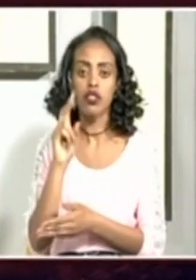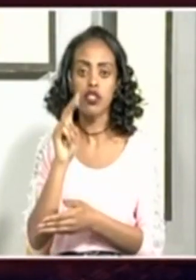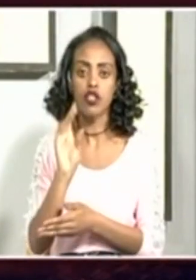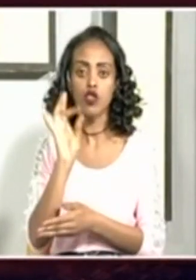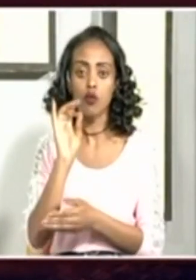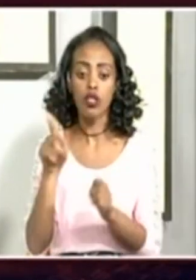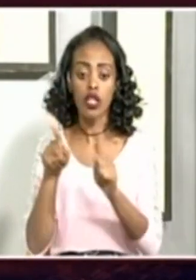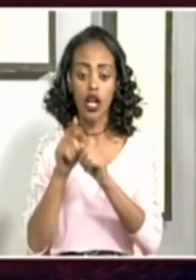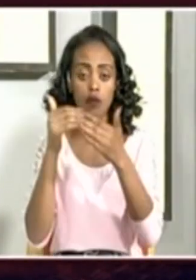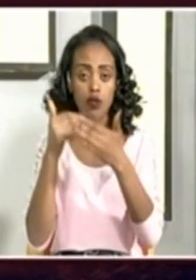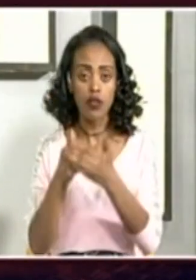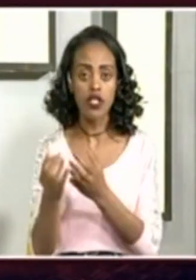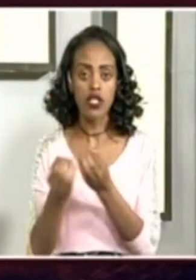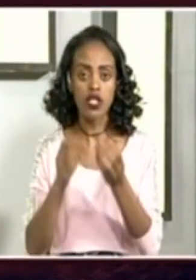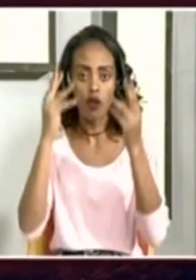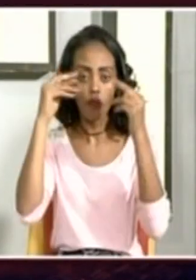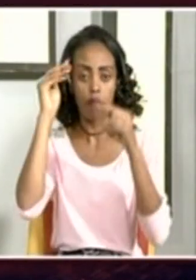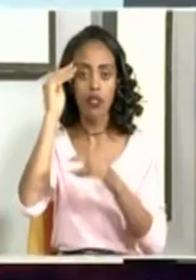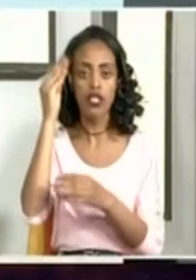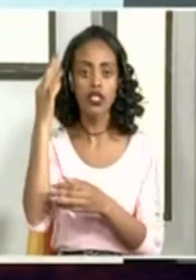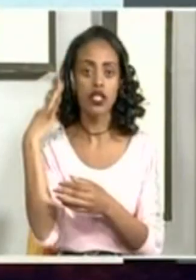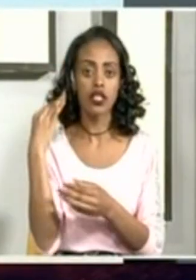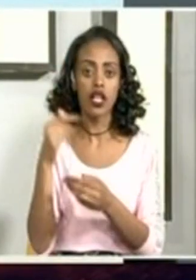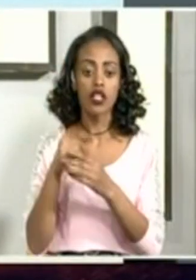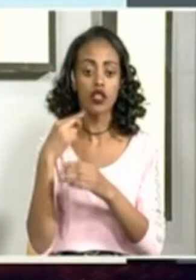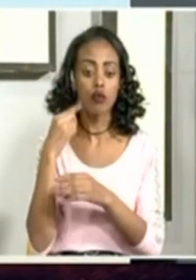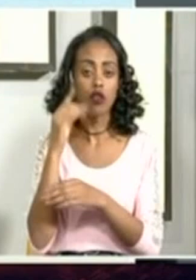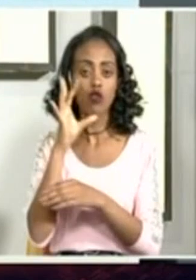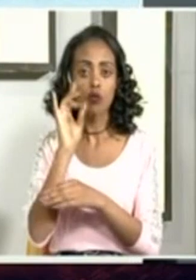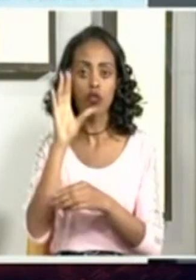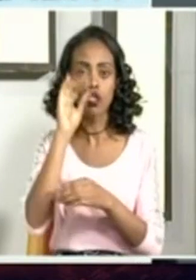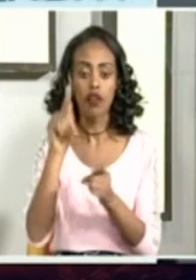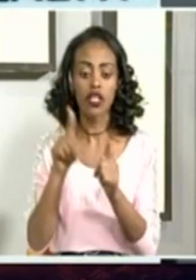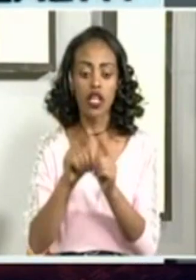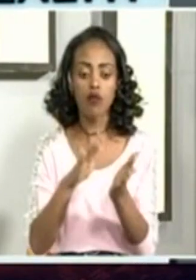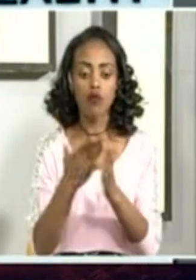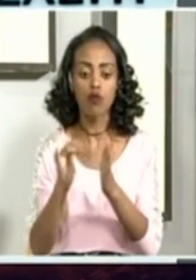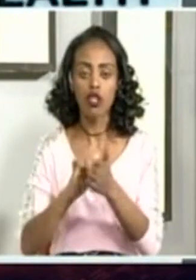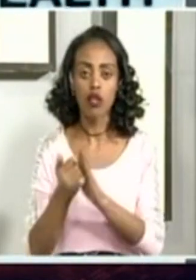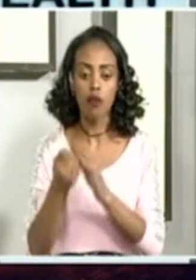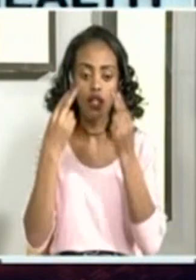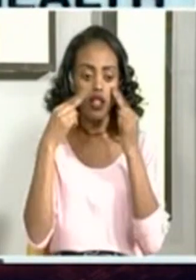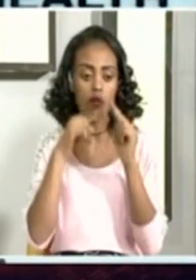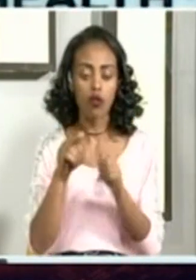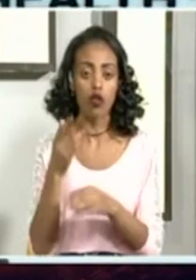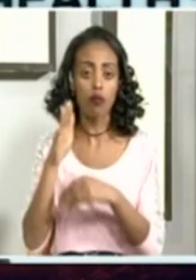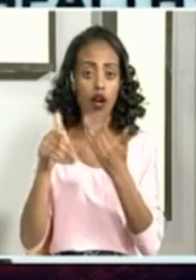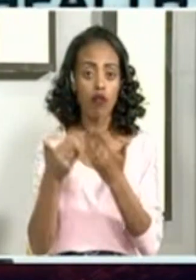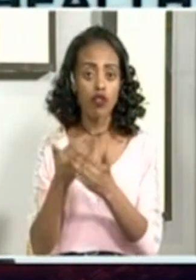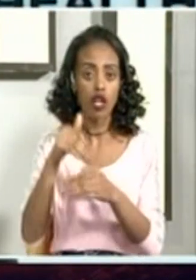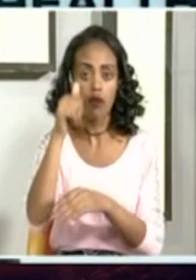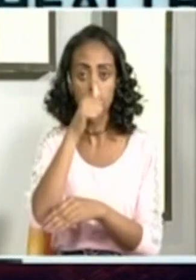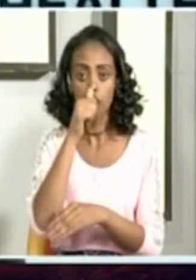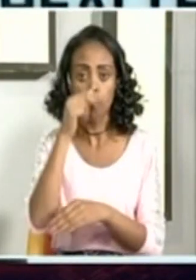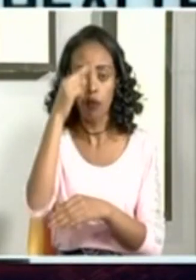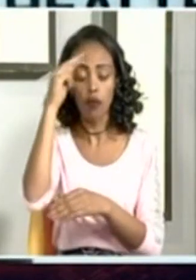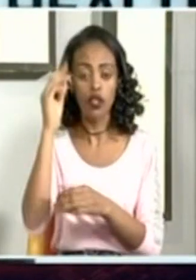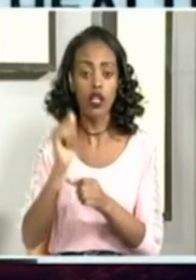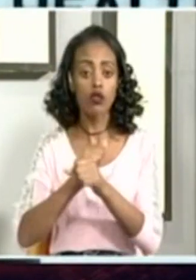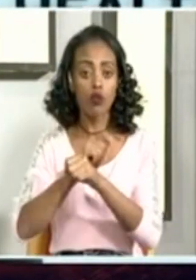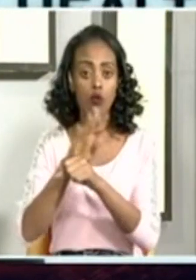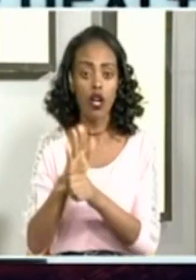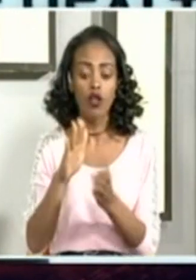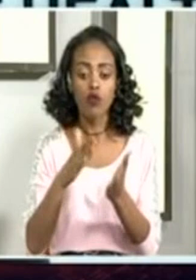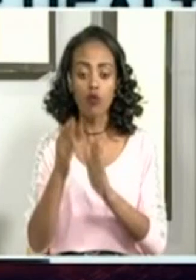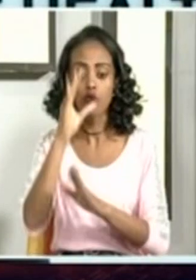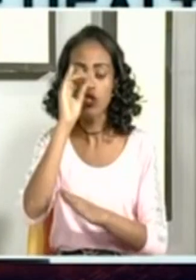94128 ከም ዝበፅሐ ዝገለፀ ሚኒስትር ጥዕና ትማሊ 8 ሰባት ሂወቶም ከም ዝሓለፈ ድማ ተመልኪትሎም ብሓፈሻ ኣብ ኢትዮጵያ ብምክንያት እቲ ቫይረስ